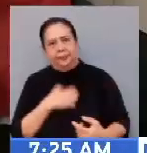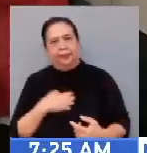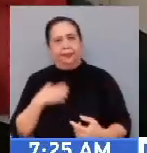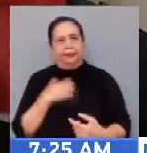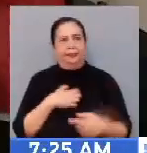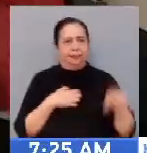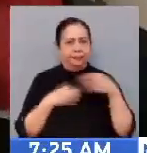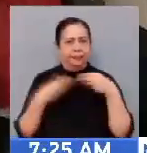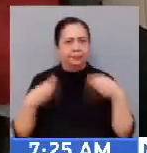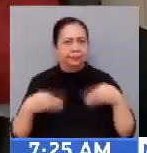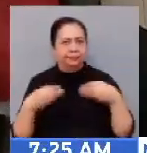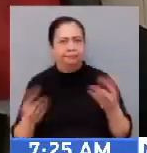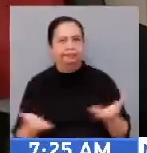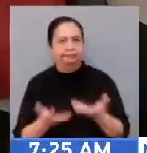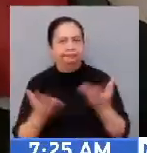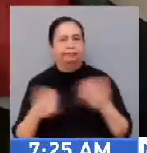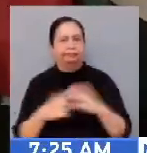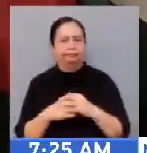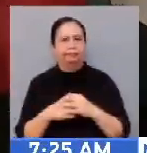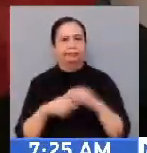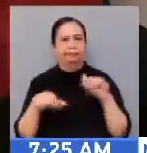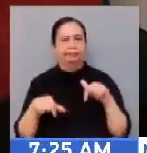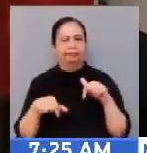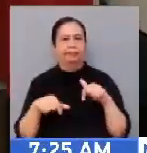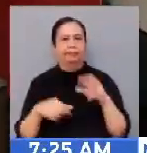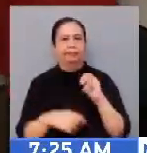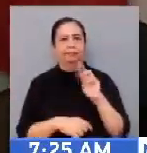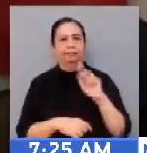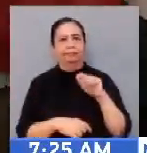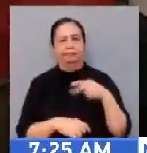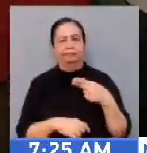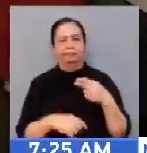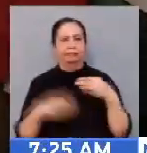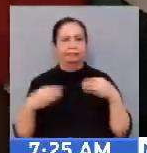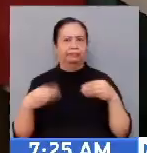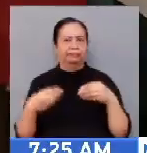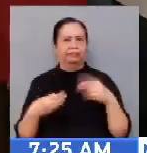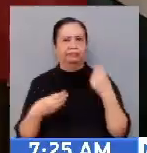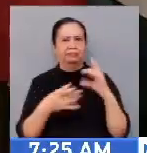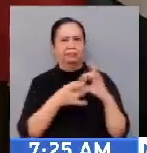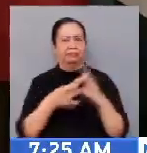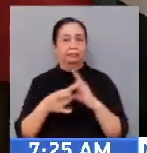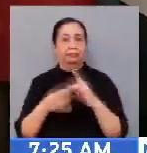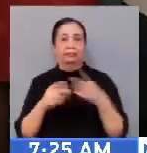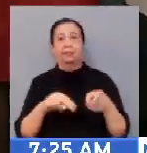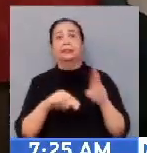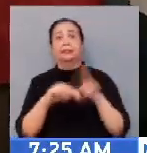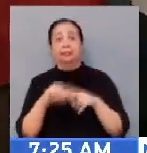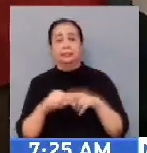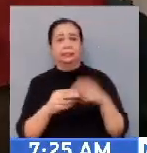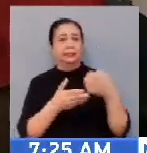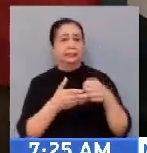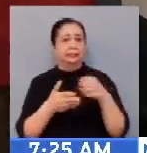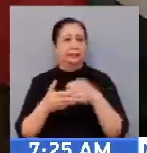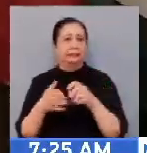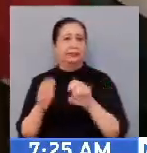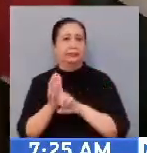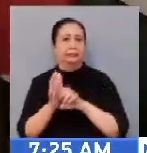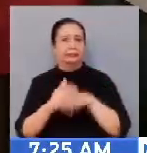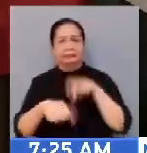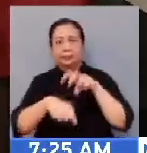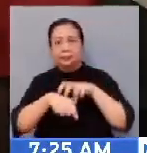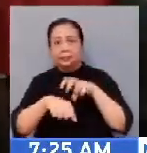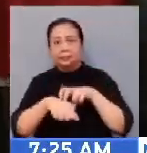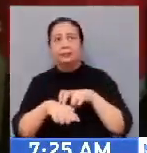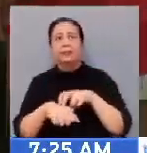nagtitindang nagtitinda ho dito sa Murphy Market kugnay ho ng pagtaas sa presyo ng mga bilihin gaya nga ho ng patatas nagsimula tayo at